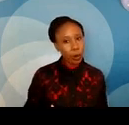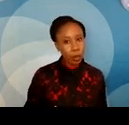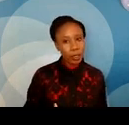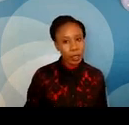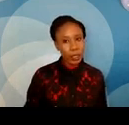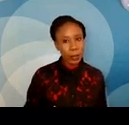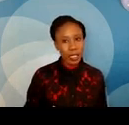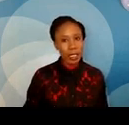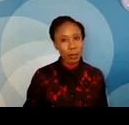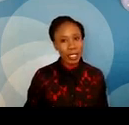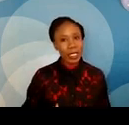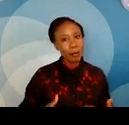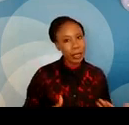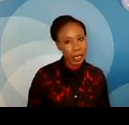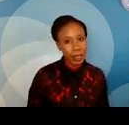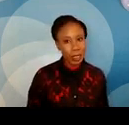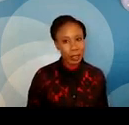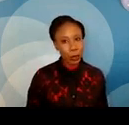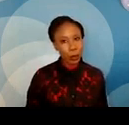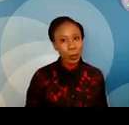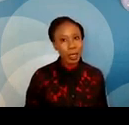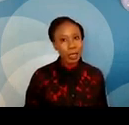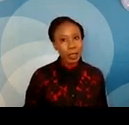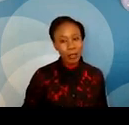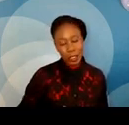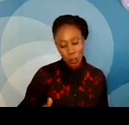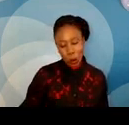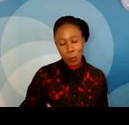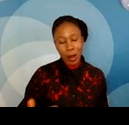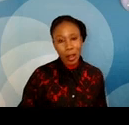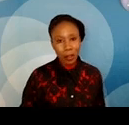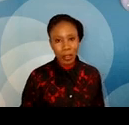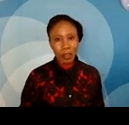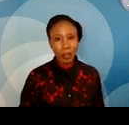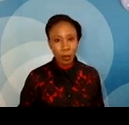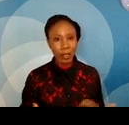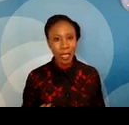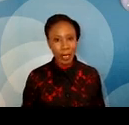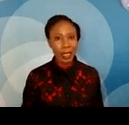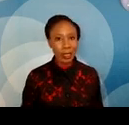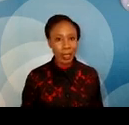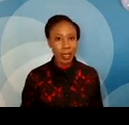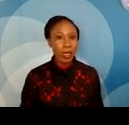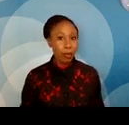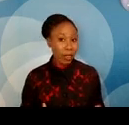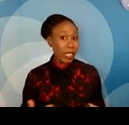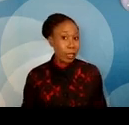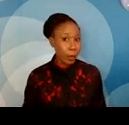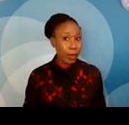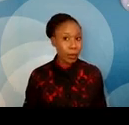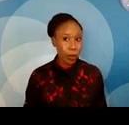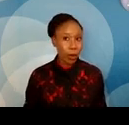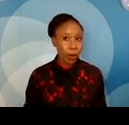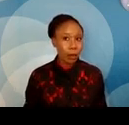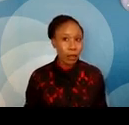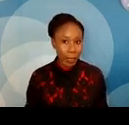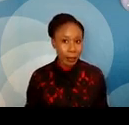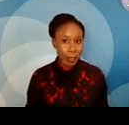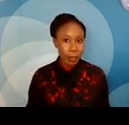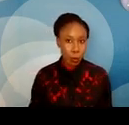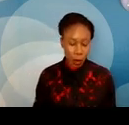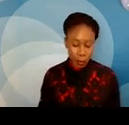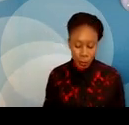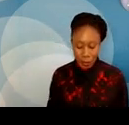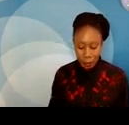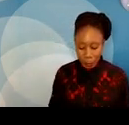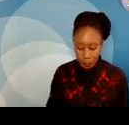att åldersdiskriminering blir en begränsande norm när vi inte kommer över våra tankar kring vad det innebär att vara